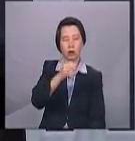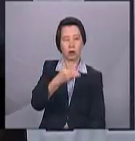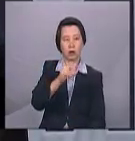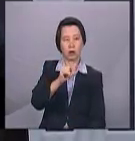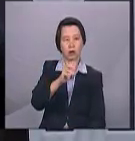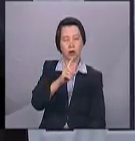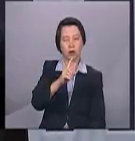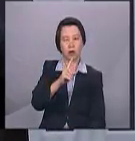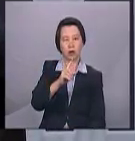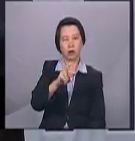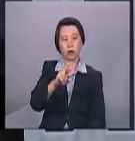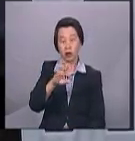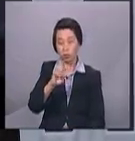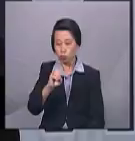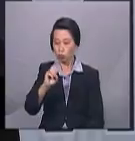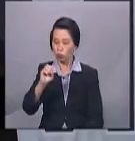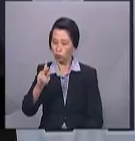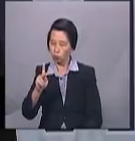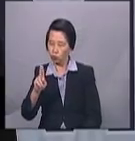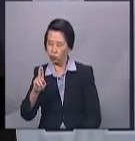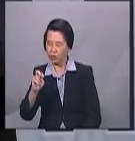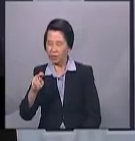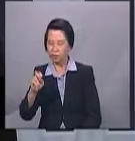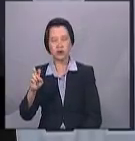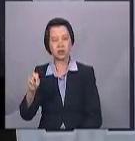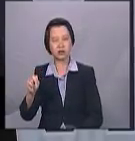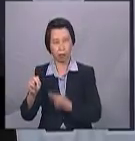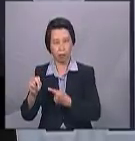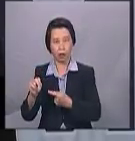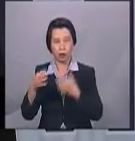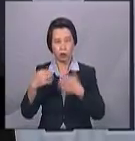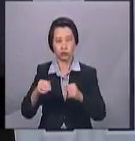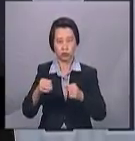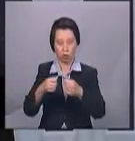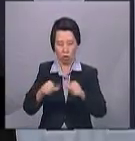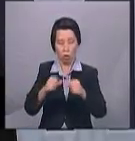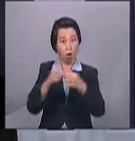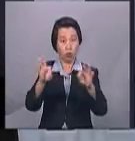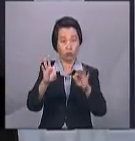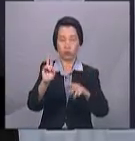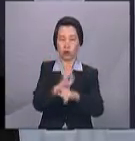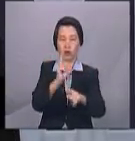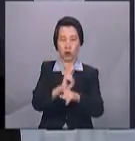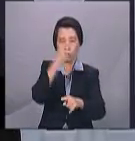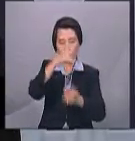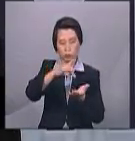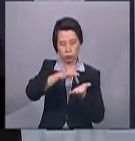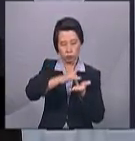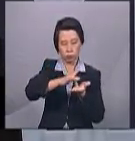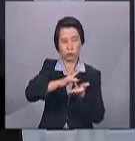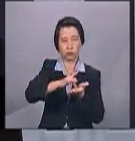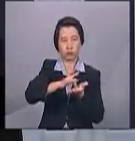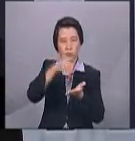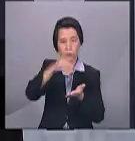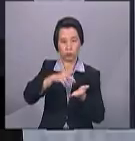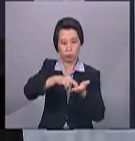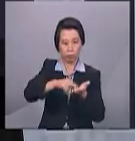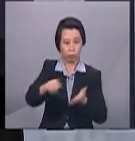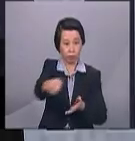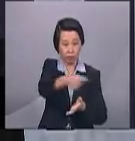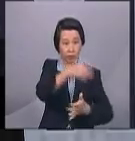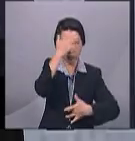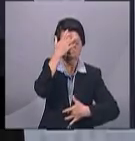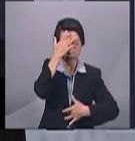hidrokloroquinine yang tu, dan juga kita telah gunakan off-label use untuk ubat untuk merawat mereka dengan